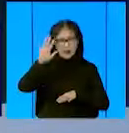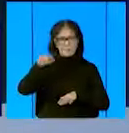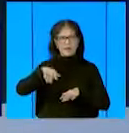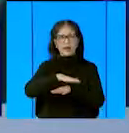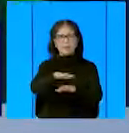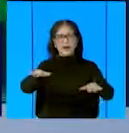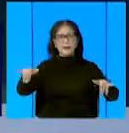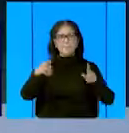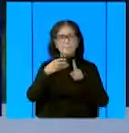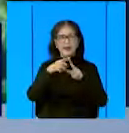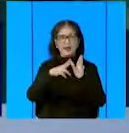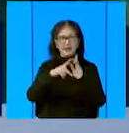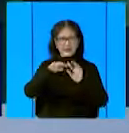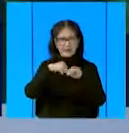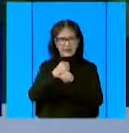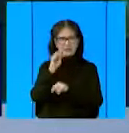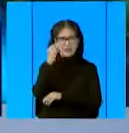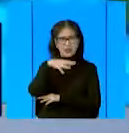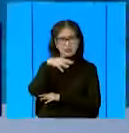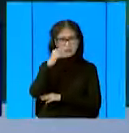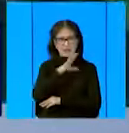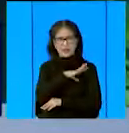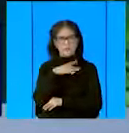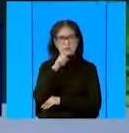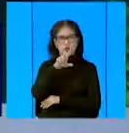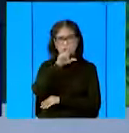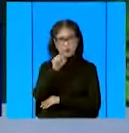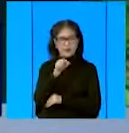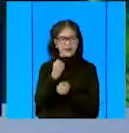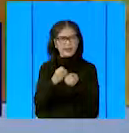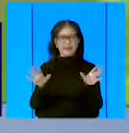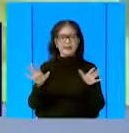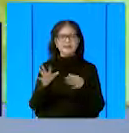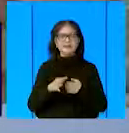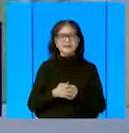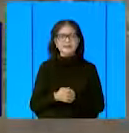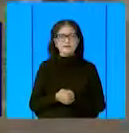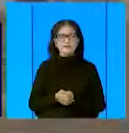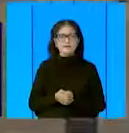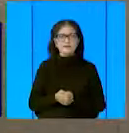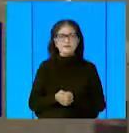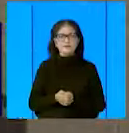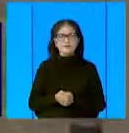Fauna di lapangan Banteng, Jakarta Pusat yang digelar selama hampir satu bulan dan gratis.